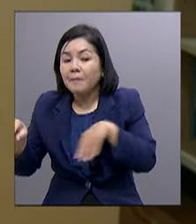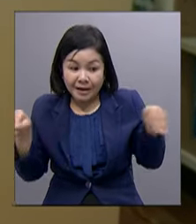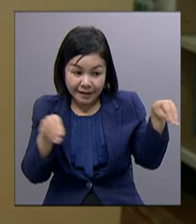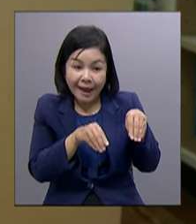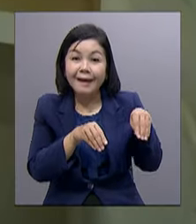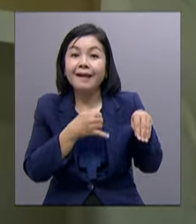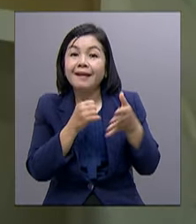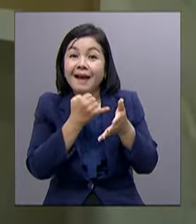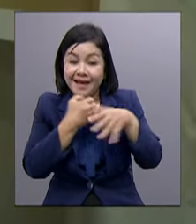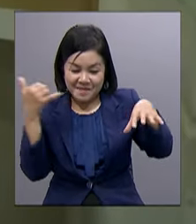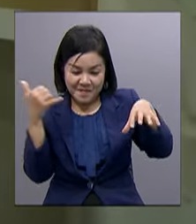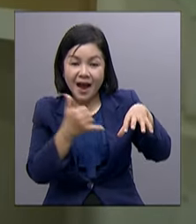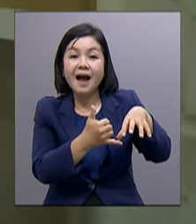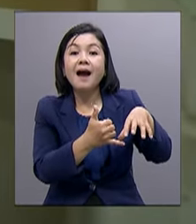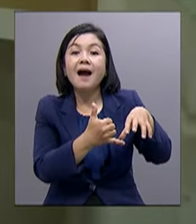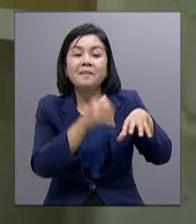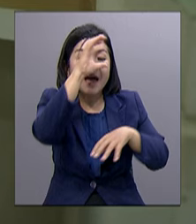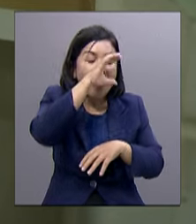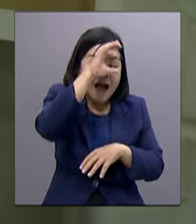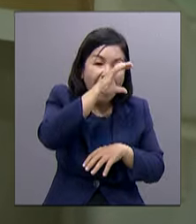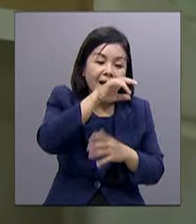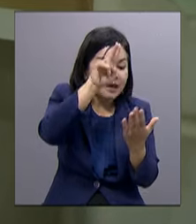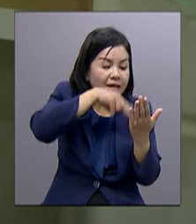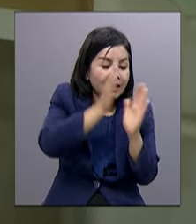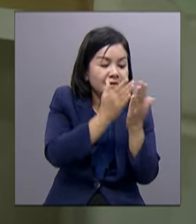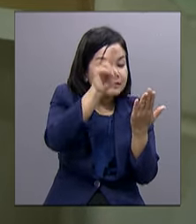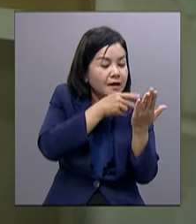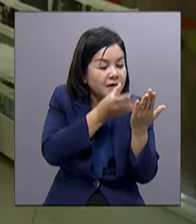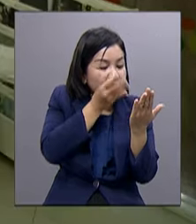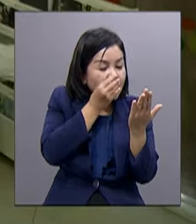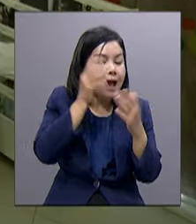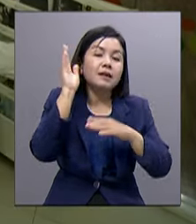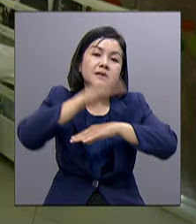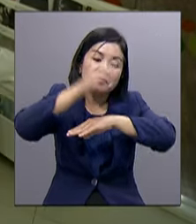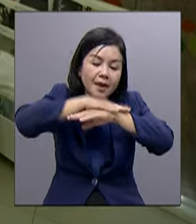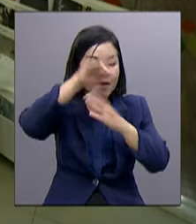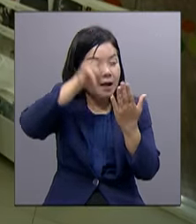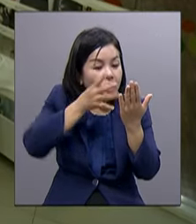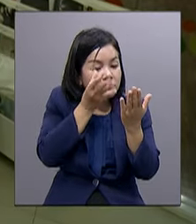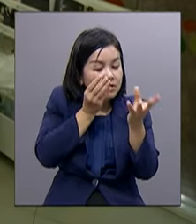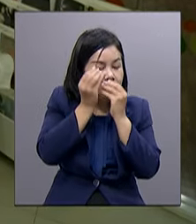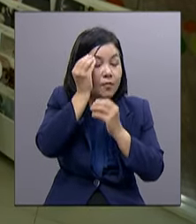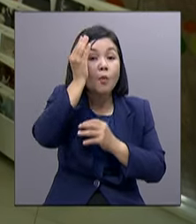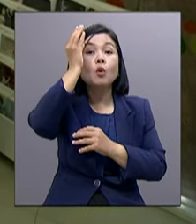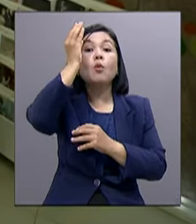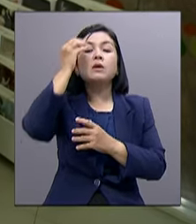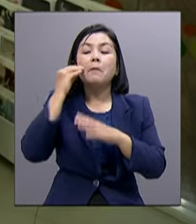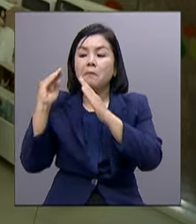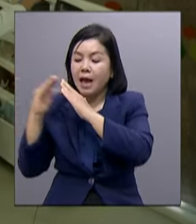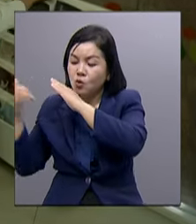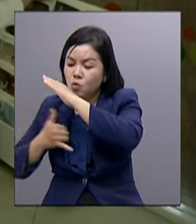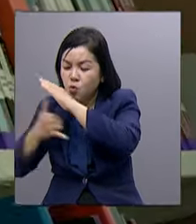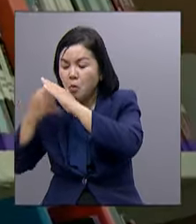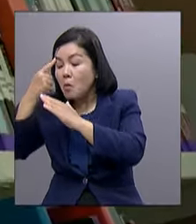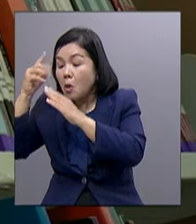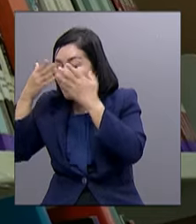กที่จะมาห้องสมุดก็มาหาเวลาอ่านข้อมูลข่าวสารมันจะได้มีความรู้เพิ่มเติมไม่ได้อยู่ที่บ้านแล้วไม่รู้เรื่